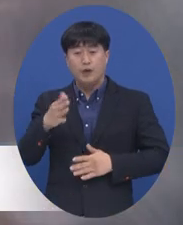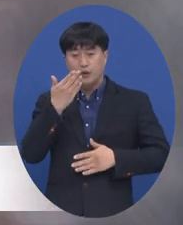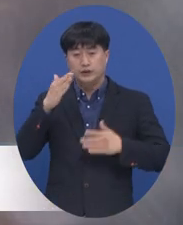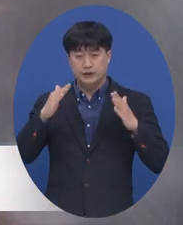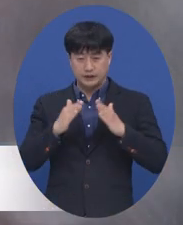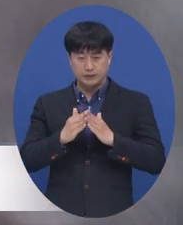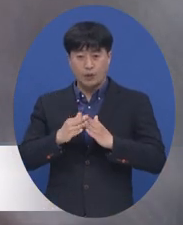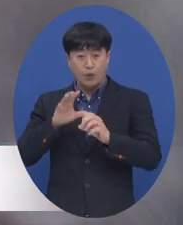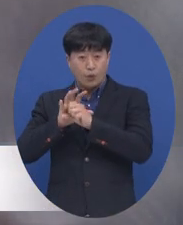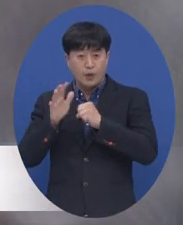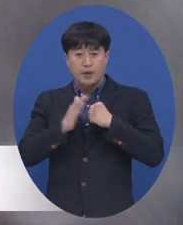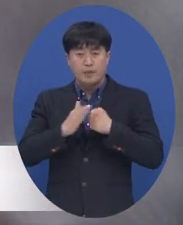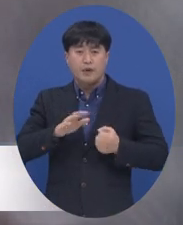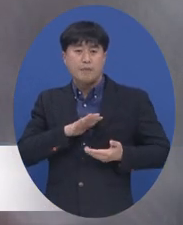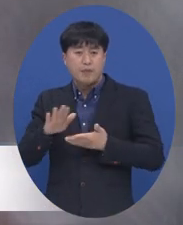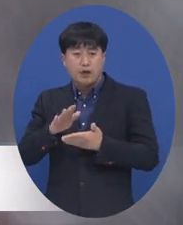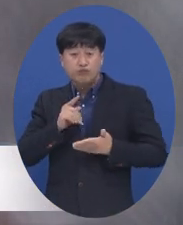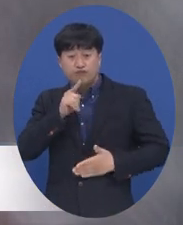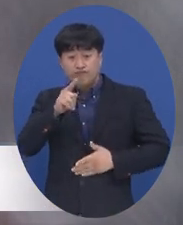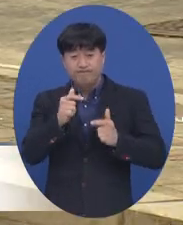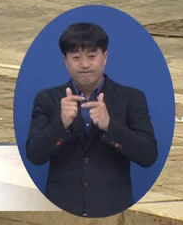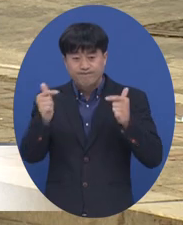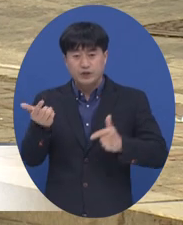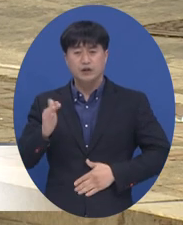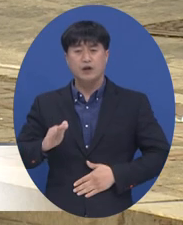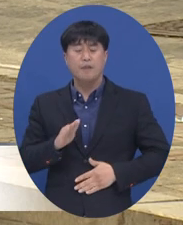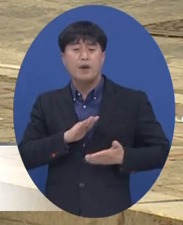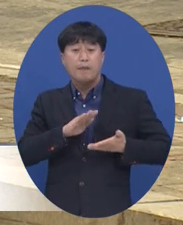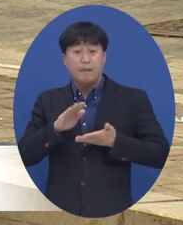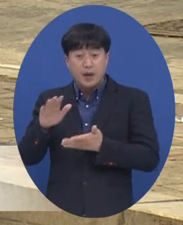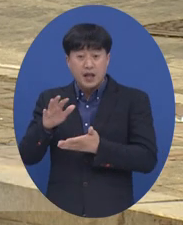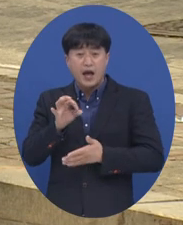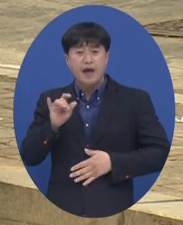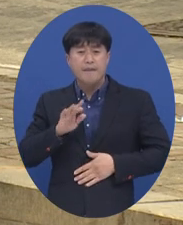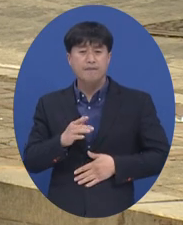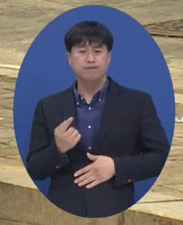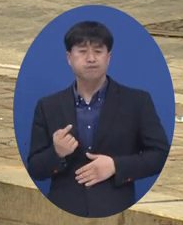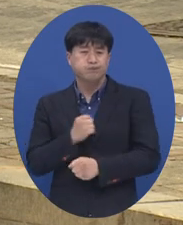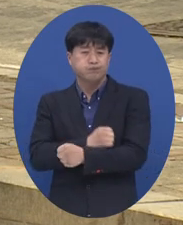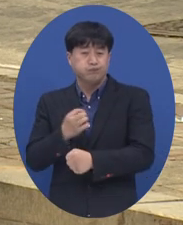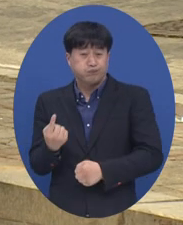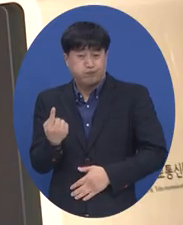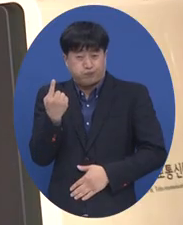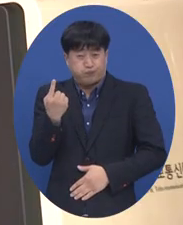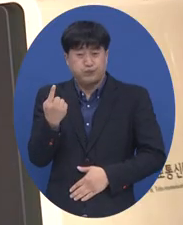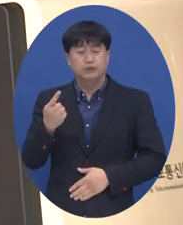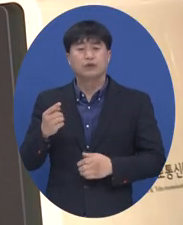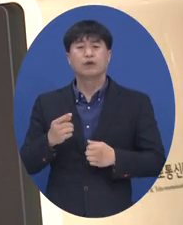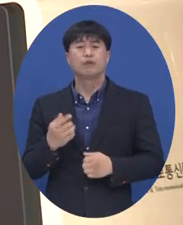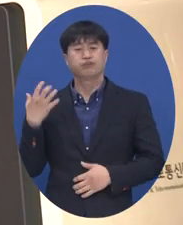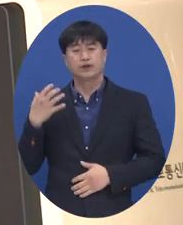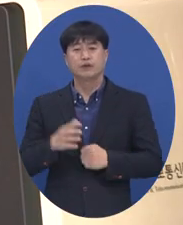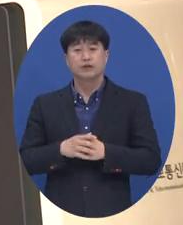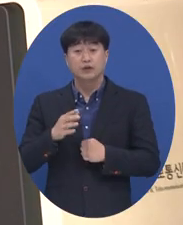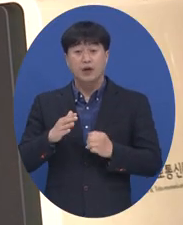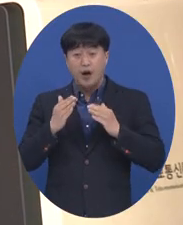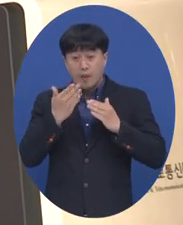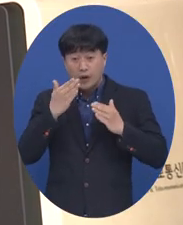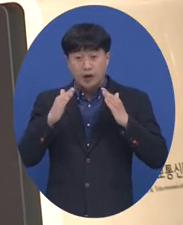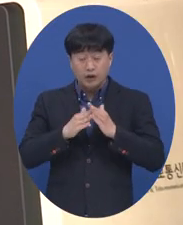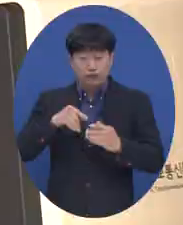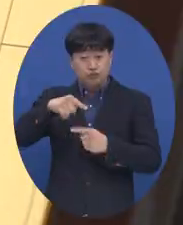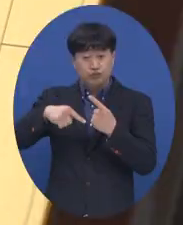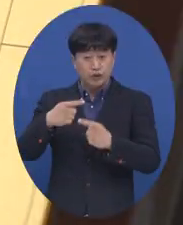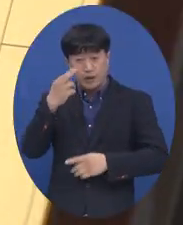코로 날 구로 배달 주문이 늘었지만 배달앱 의 높은 수수료가 부담입니다 이 식당을 운영하는 박 찬